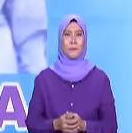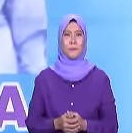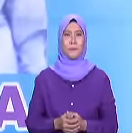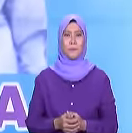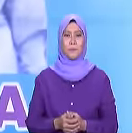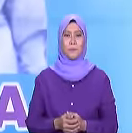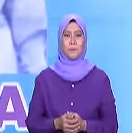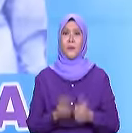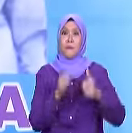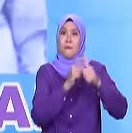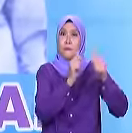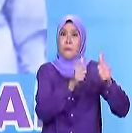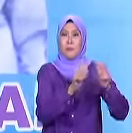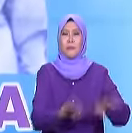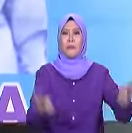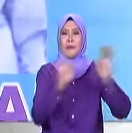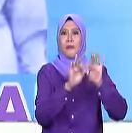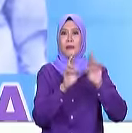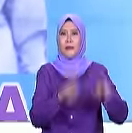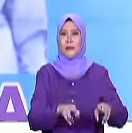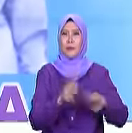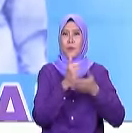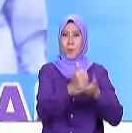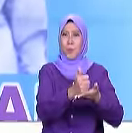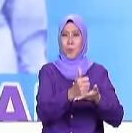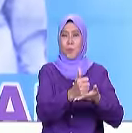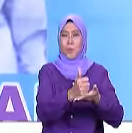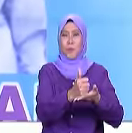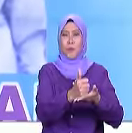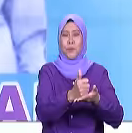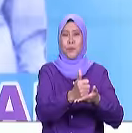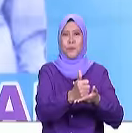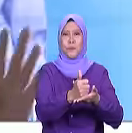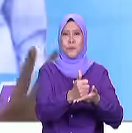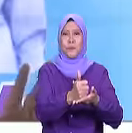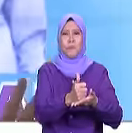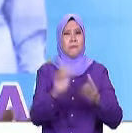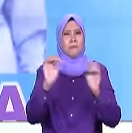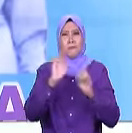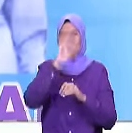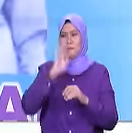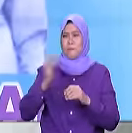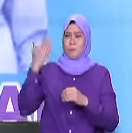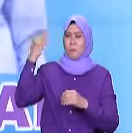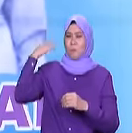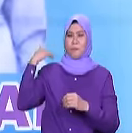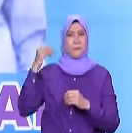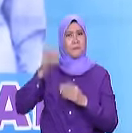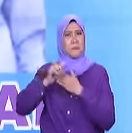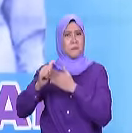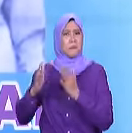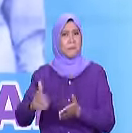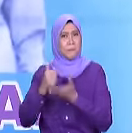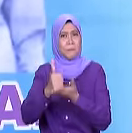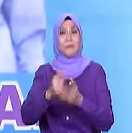Yang utama itu rakyat yang mau dibantu. Jadi PM kita yang terbaik, tidak pernah dilakukan oleh mana-mana pun sebelum ini, tetapi beliau